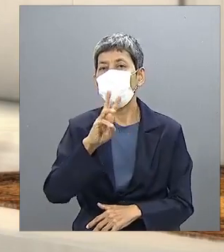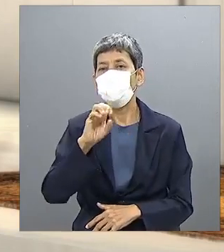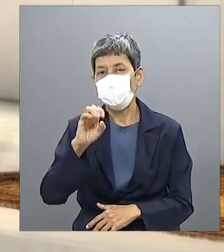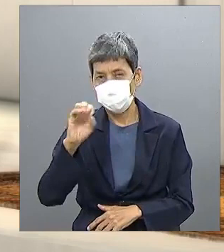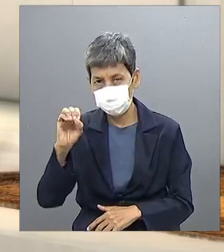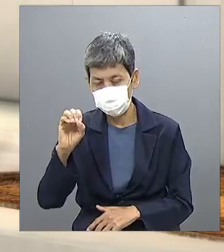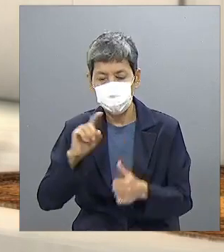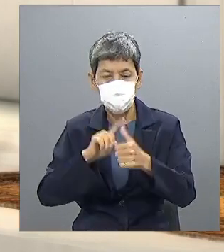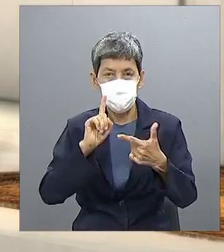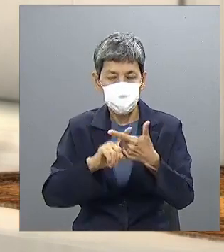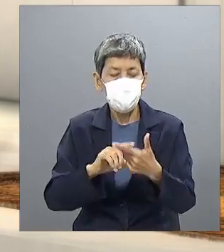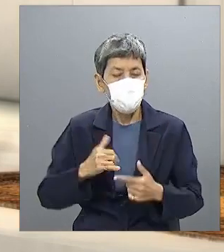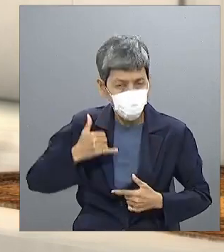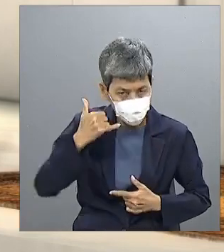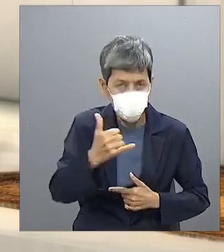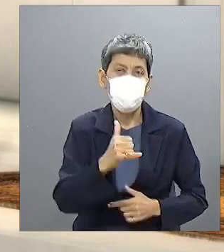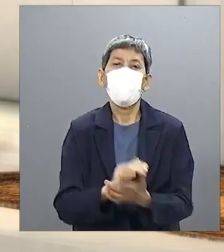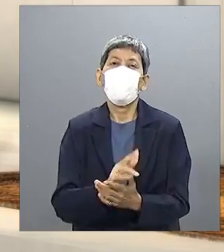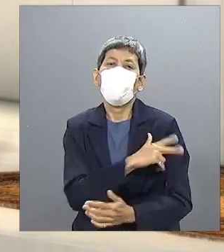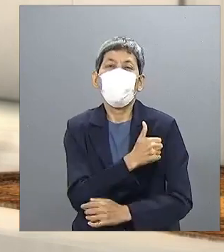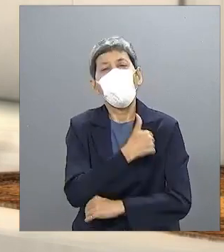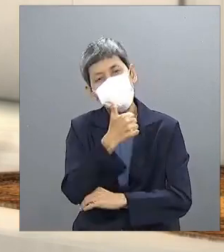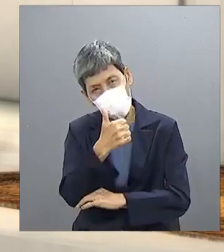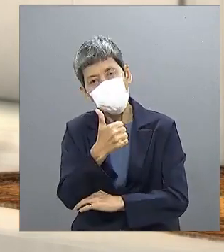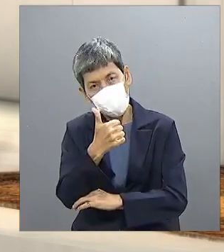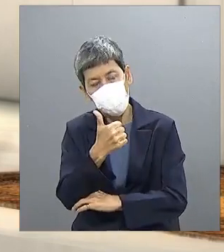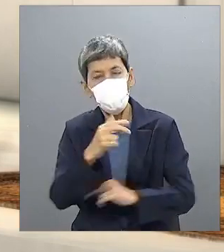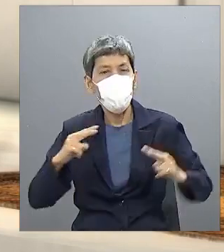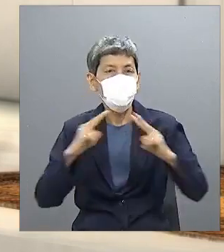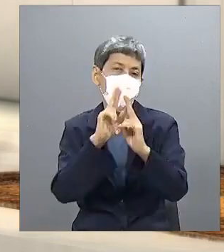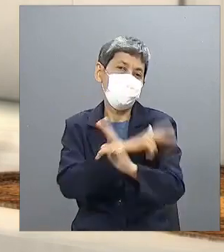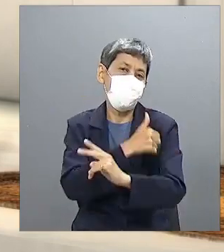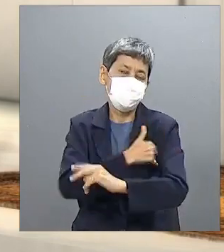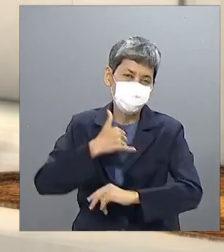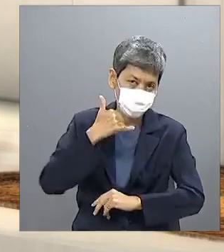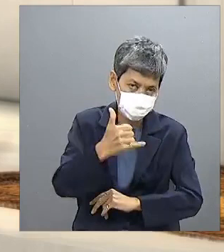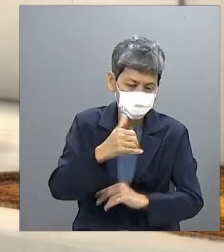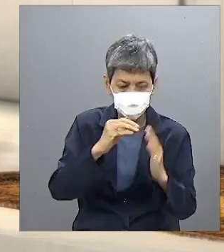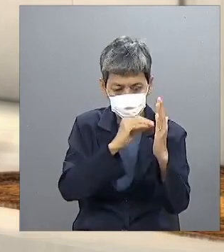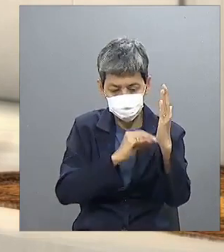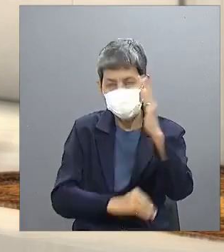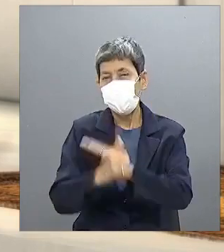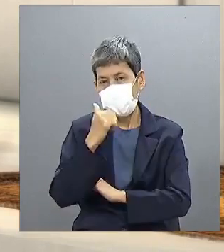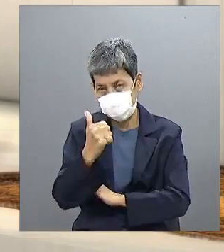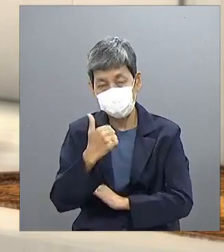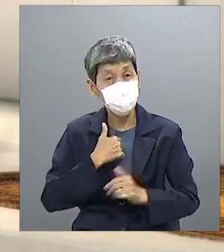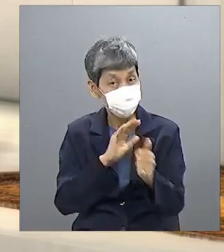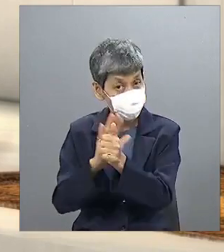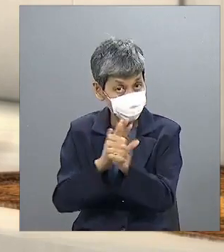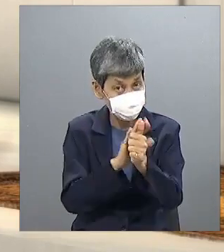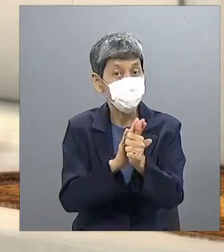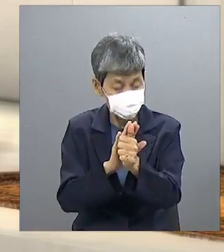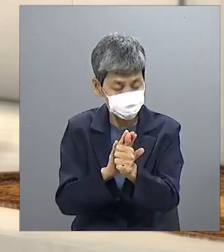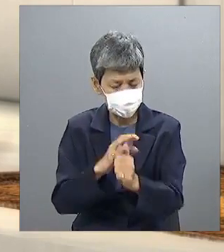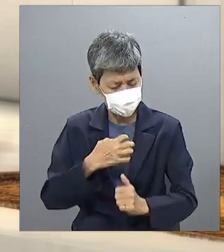เข้ารับบริการนะคะที่สถานพยาบาลสังกัดกระทรวงสาธารณสุขนะคะทั่วประเทศเลยค่ะขอเป็นกำลังใจให้ทุกคนนะคะที่ตั้ง